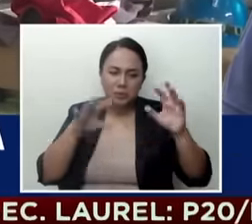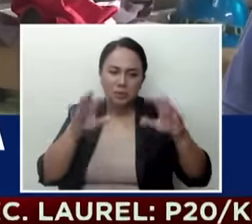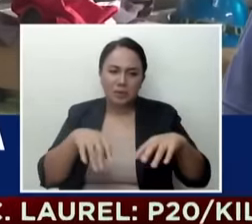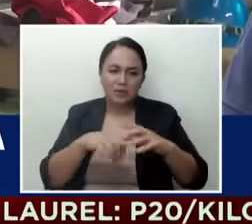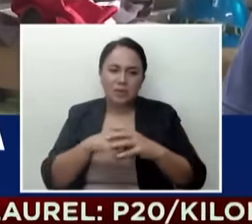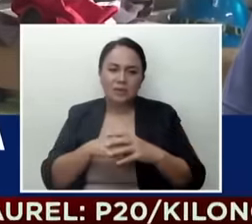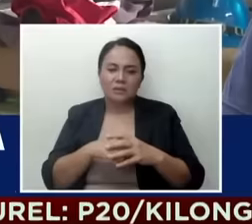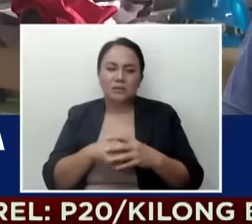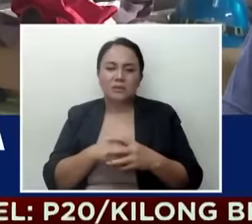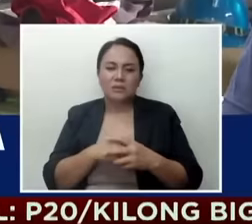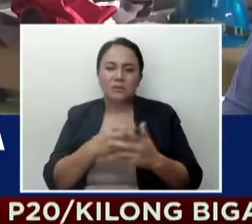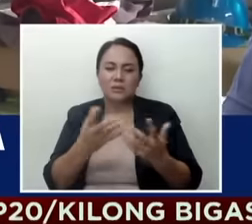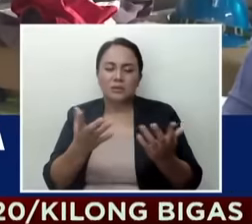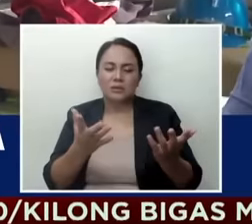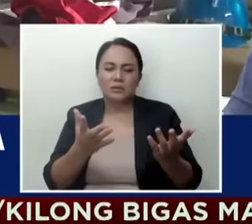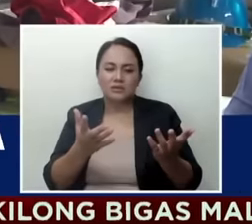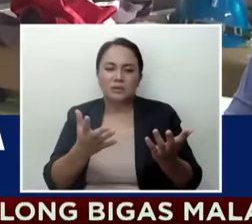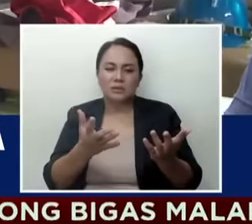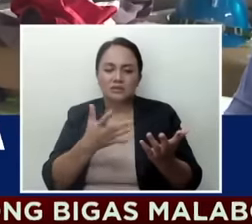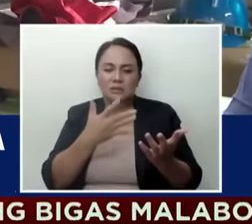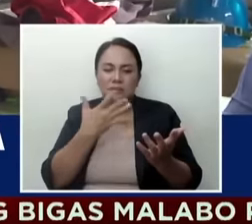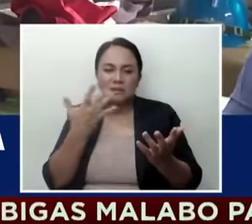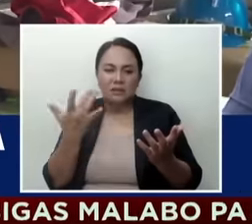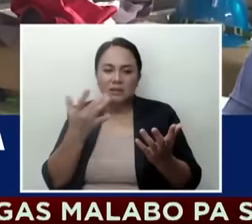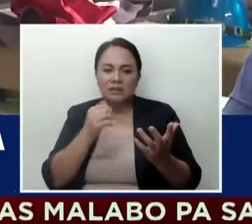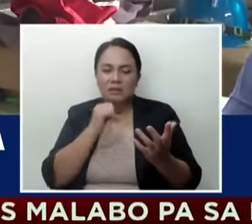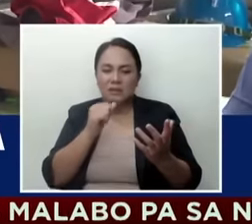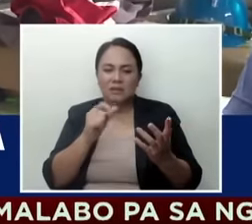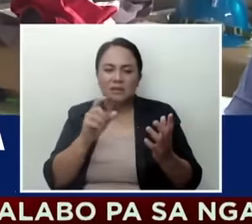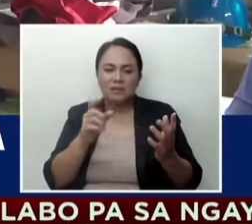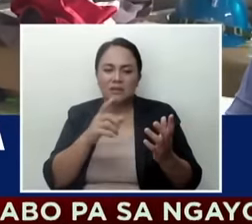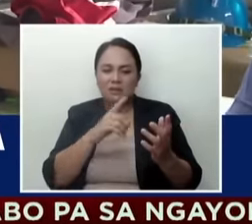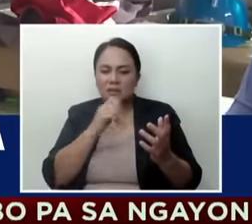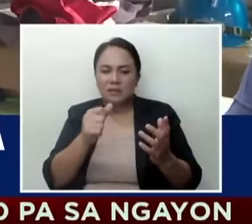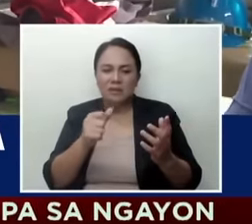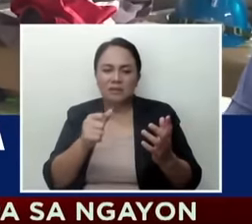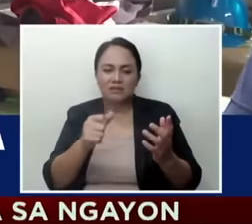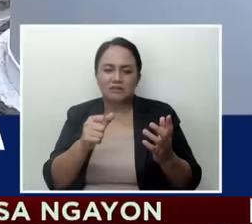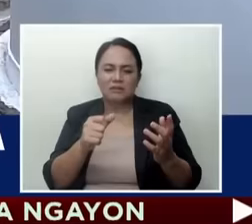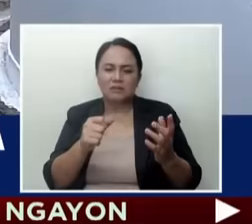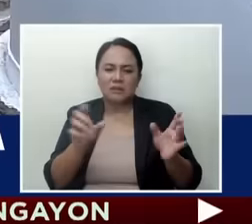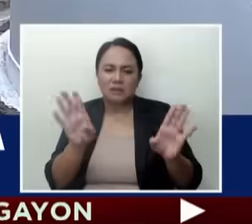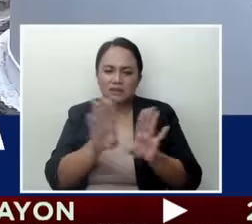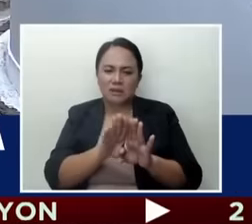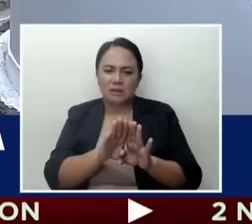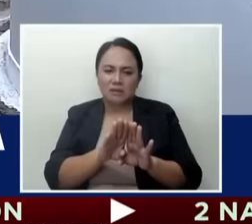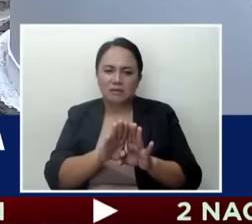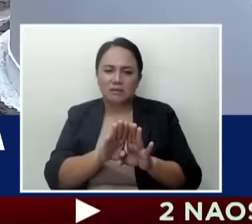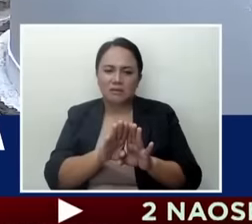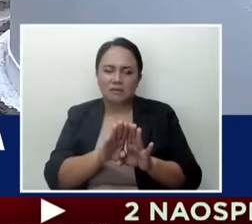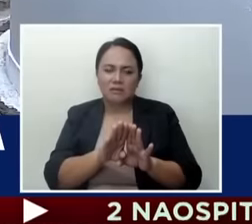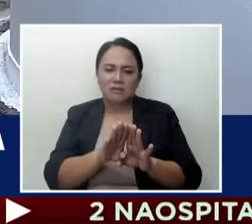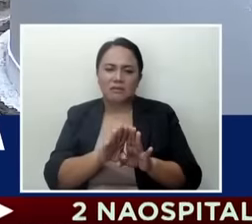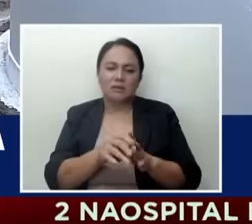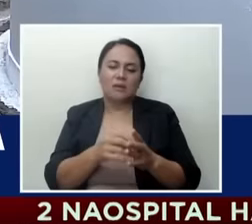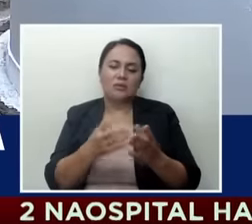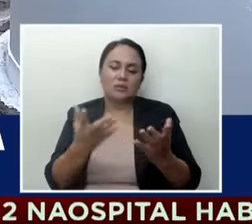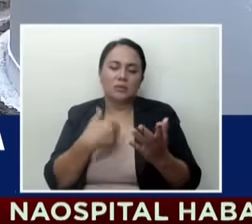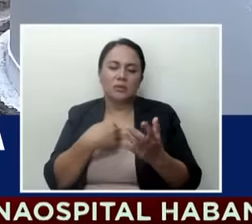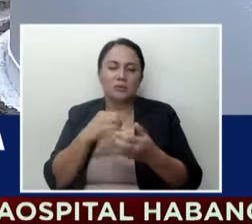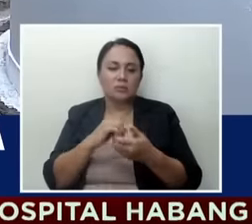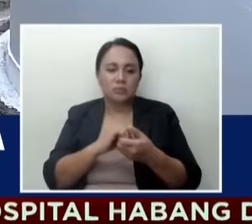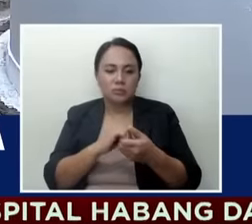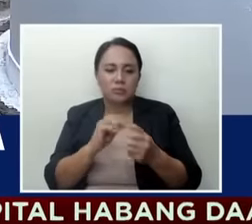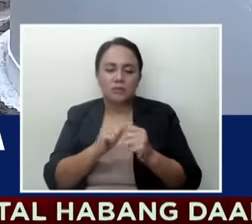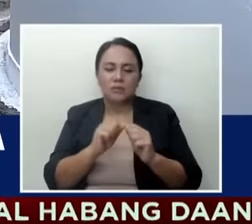namin. Nakalimutan isara. Pero konting-konti lang naman, halos 1 drum lang. Nakikipagtulungan umulo sila sa